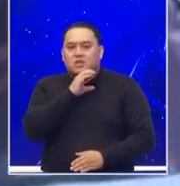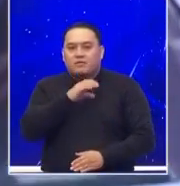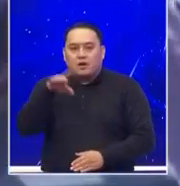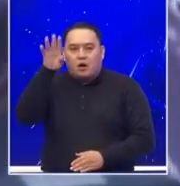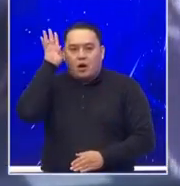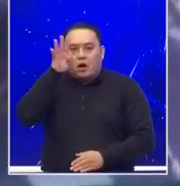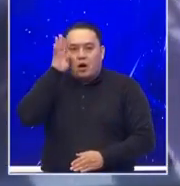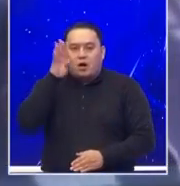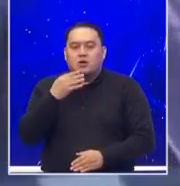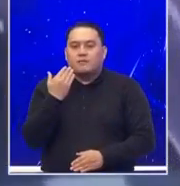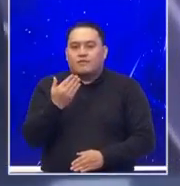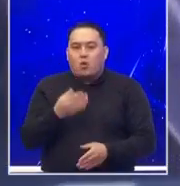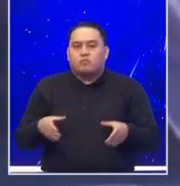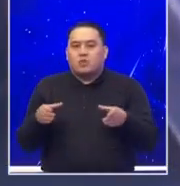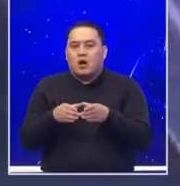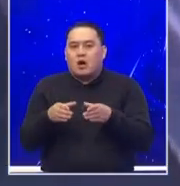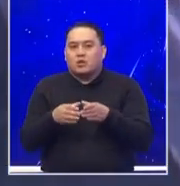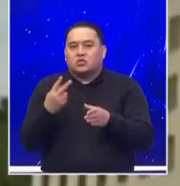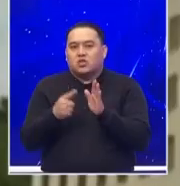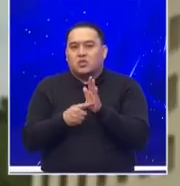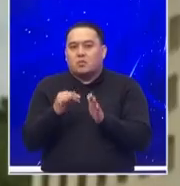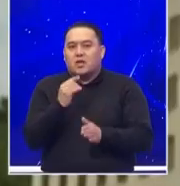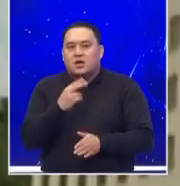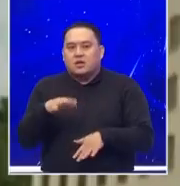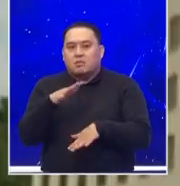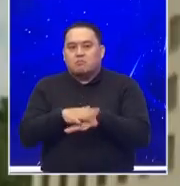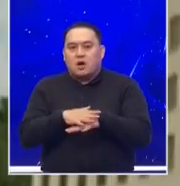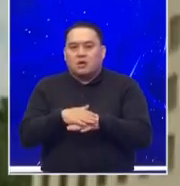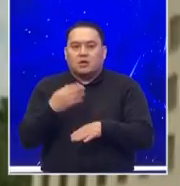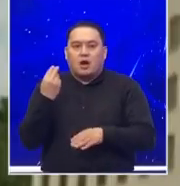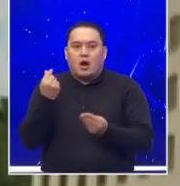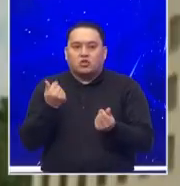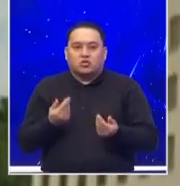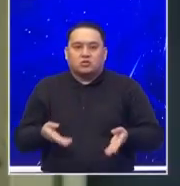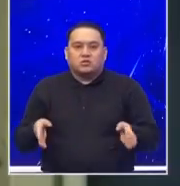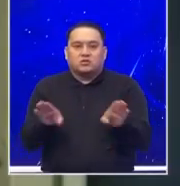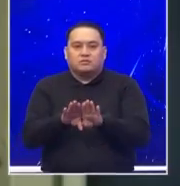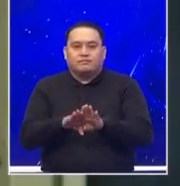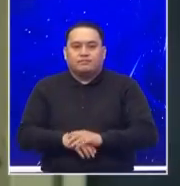санкциясына байланысты Иранның банктердегі 7 миллиард доллардан астам қаржысын боғаттаған.